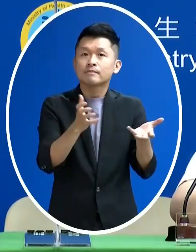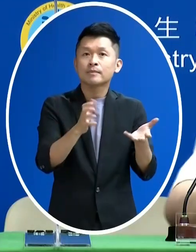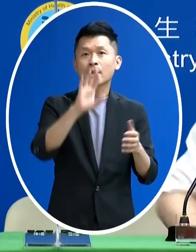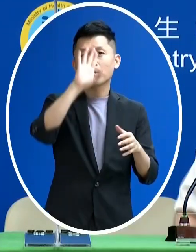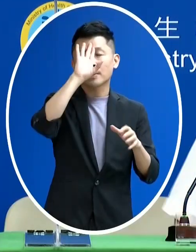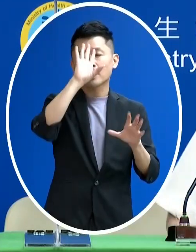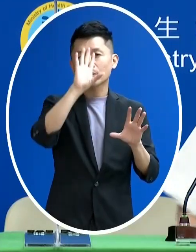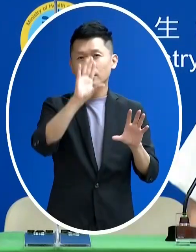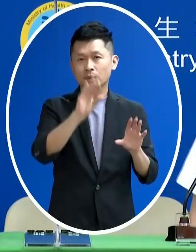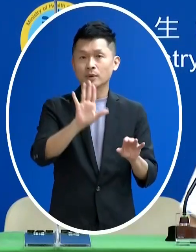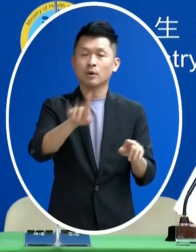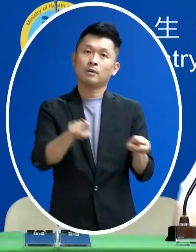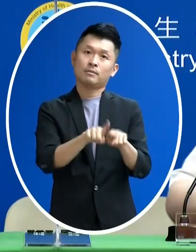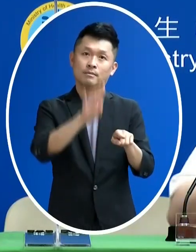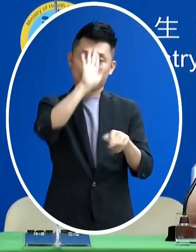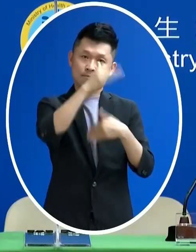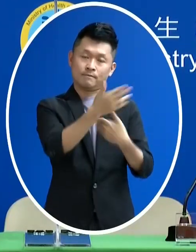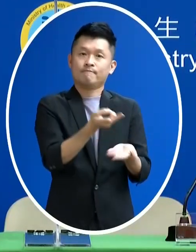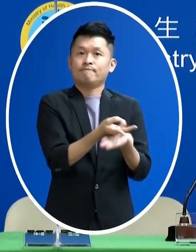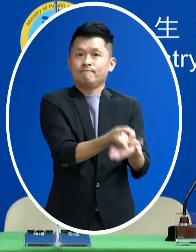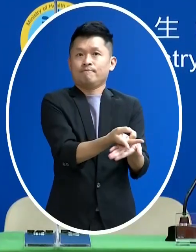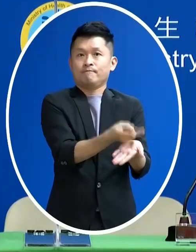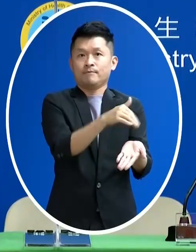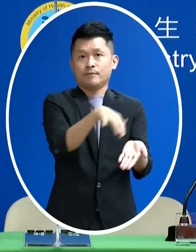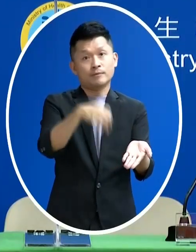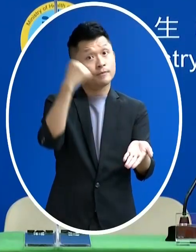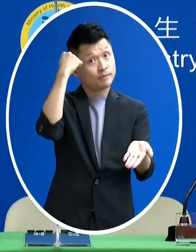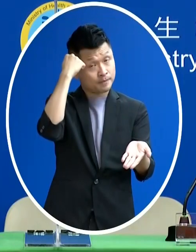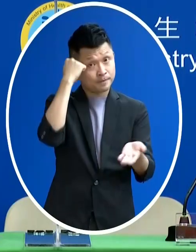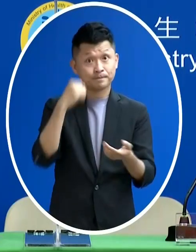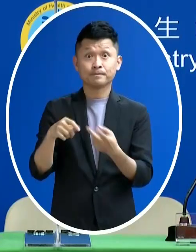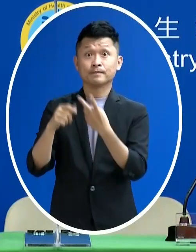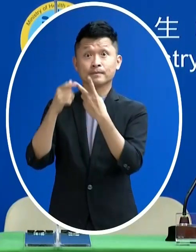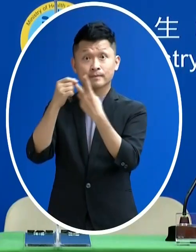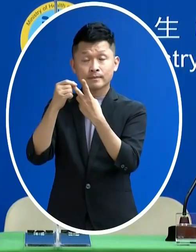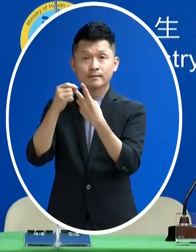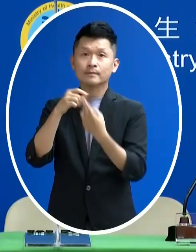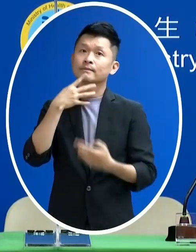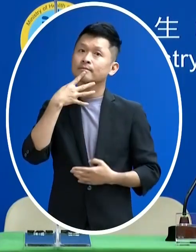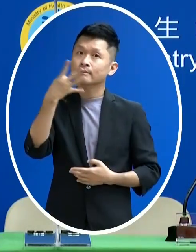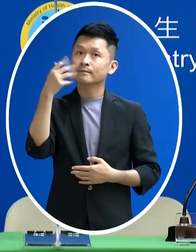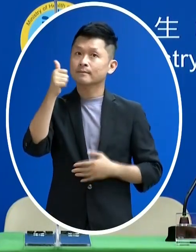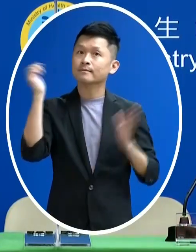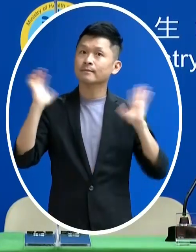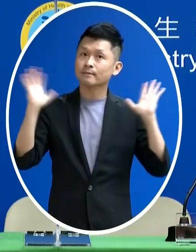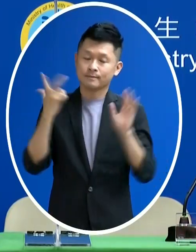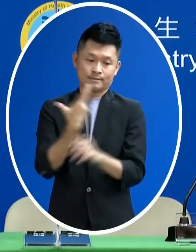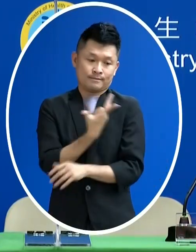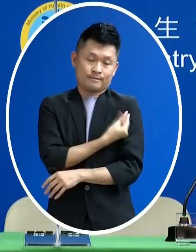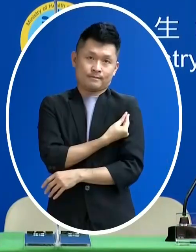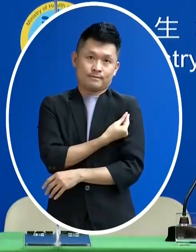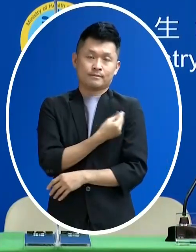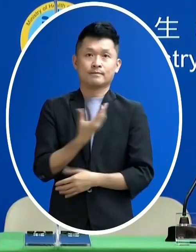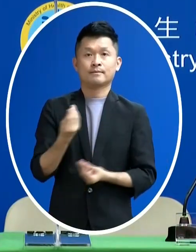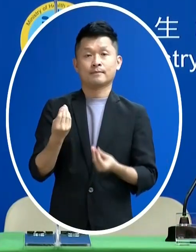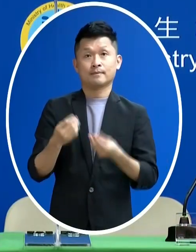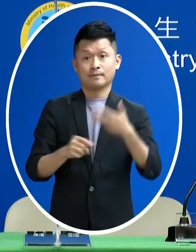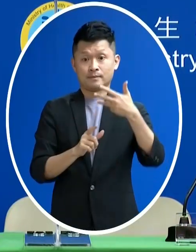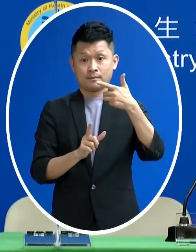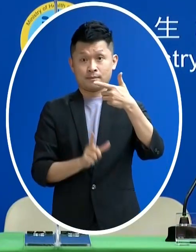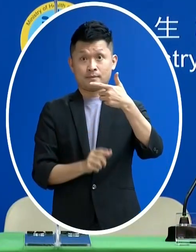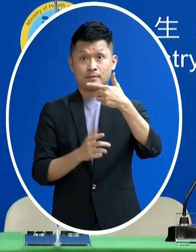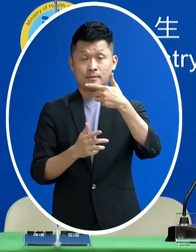前仍然在一般病房当中住院。另外一位是4岁的男童，没有接种过疫苗，6月8号确诊